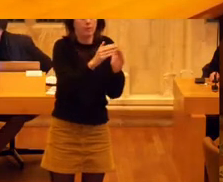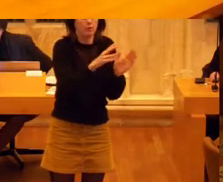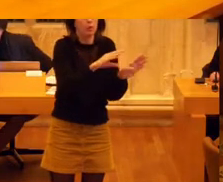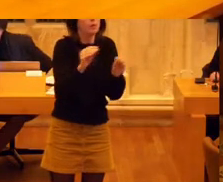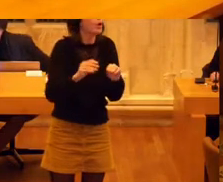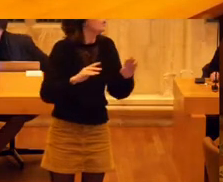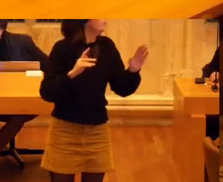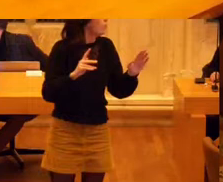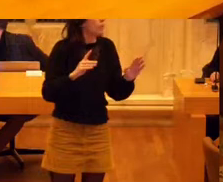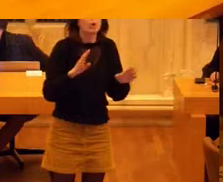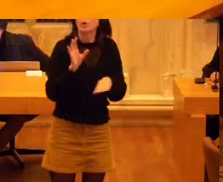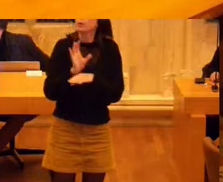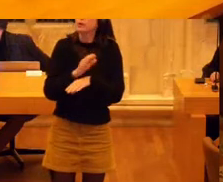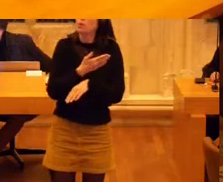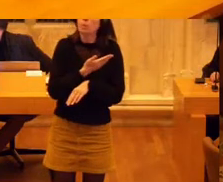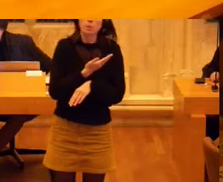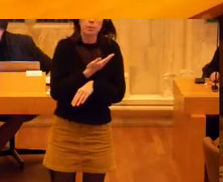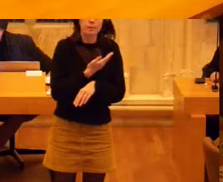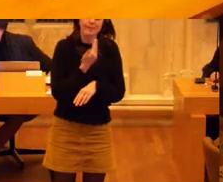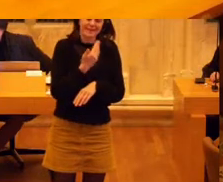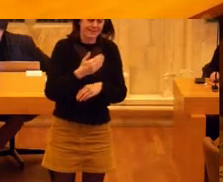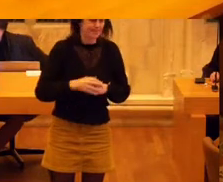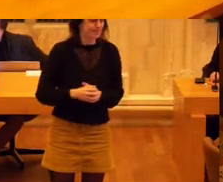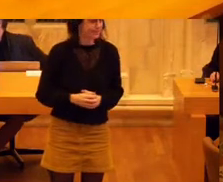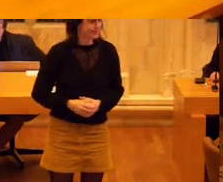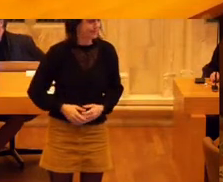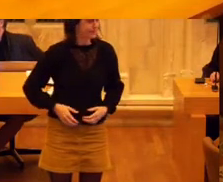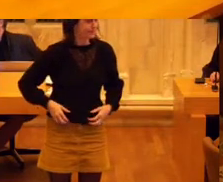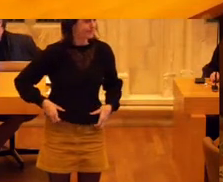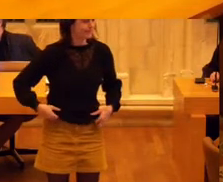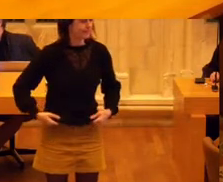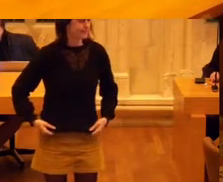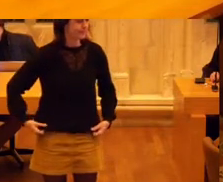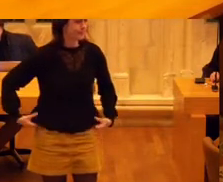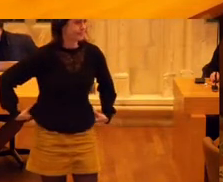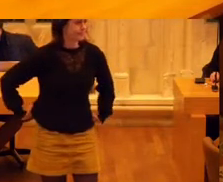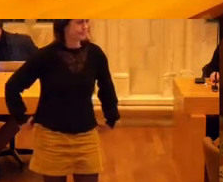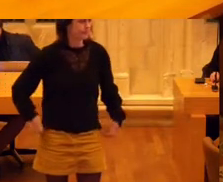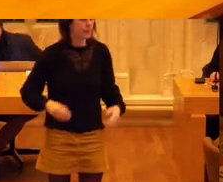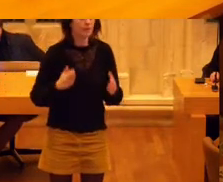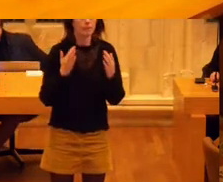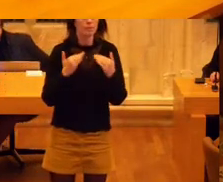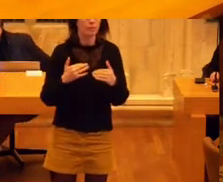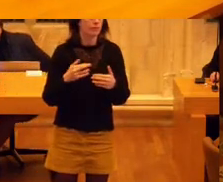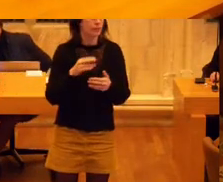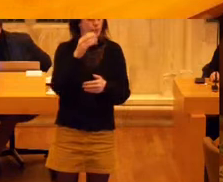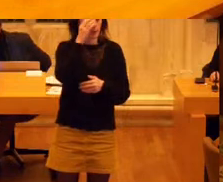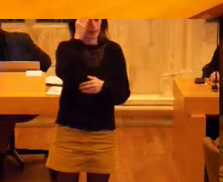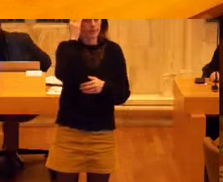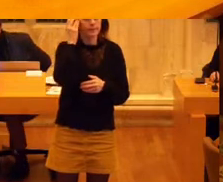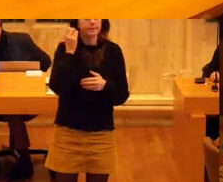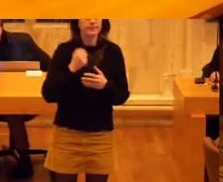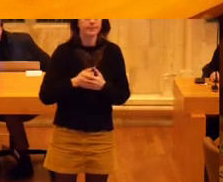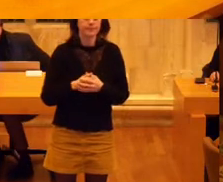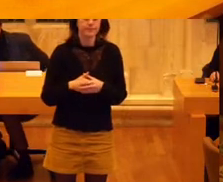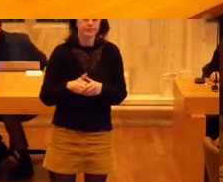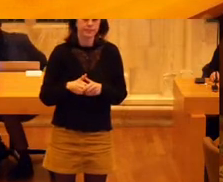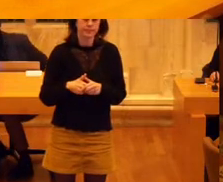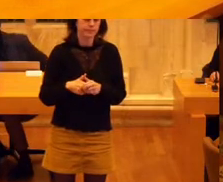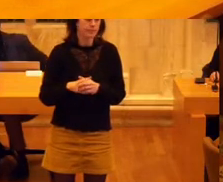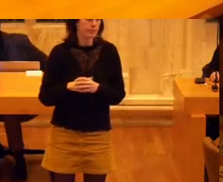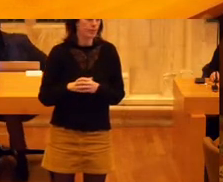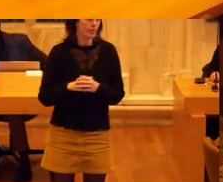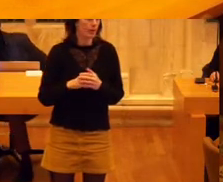Bon, donc, est-ce qu'il y a des oppositions? Merci. Bon, les accords avec la région pour le bon